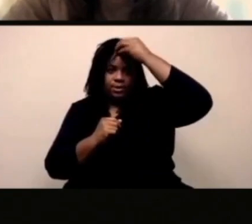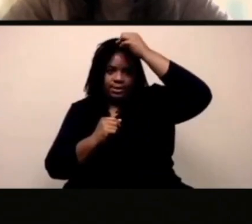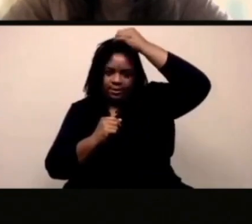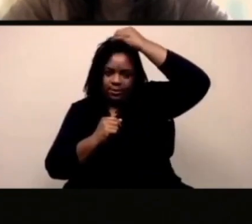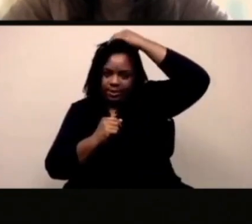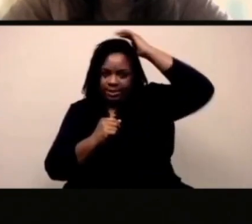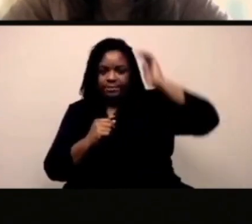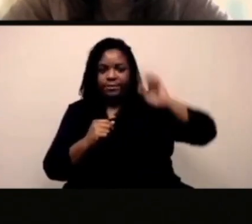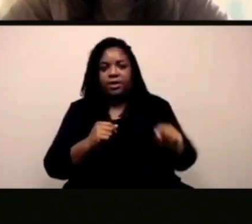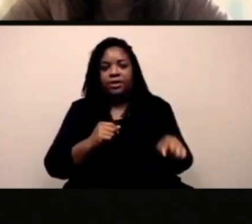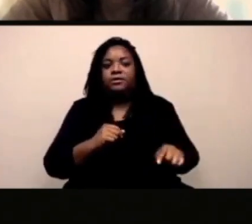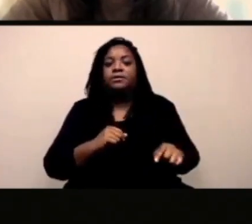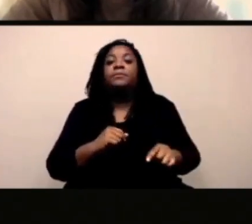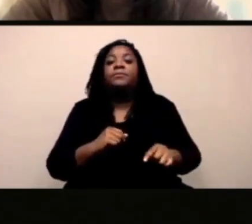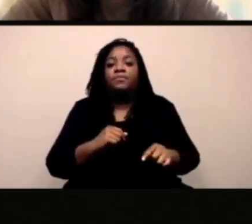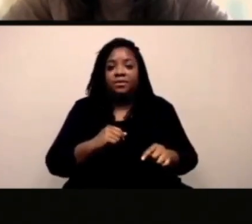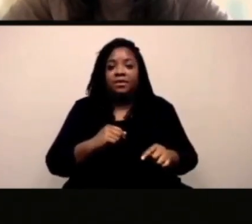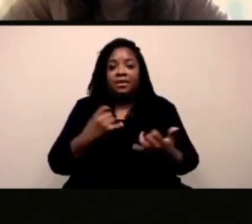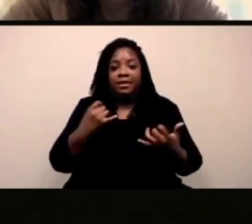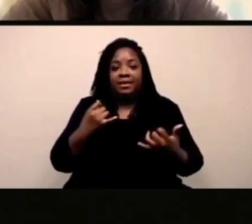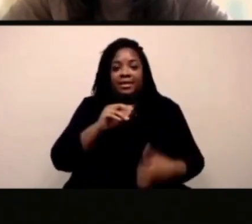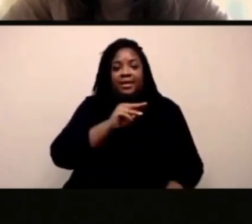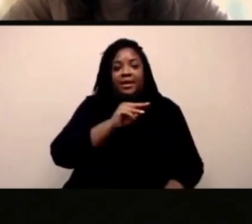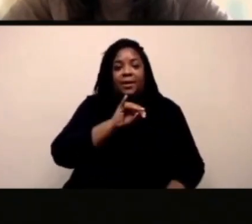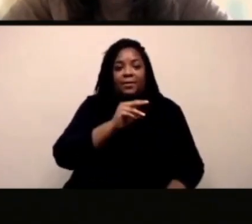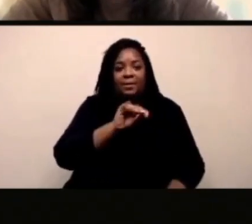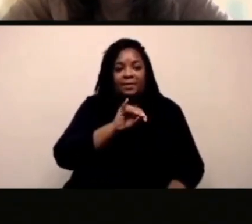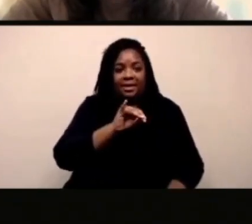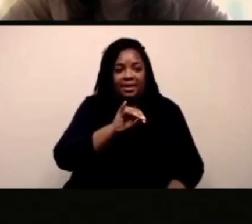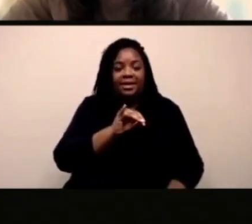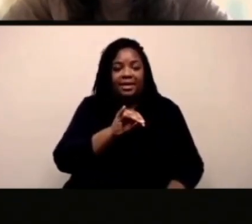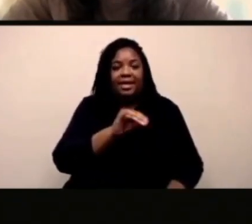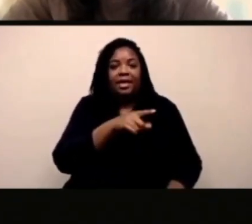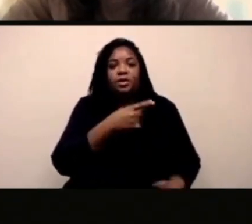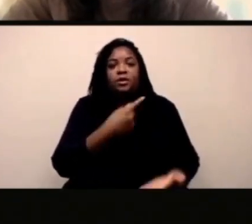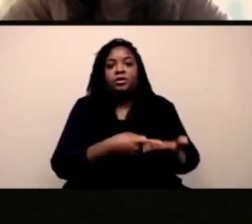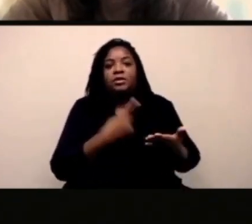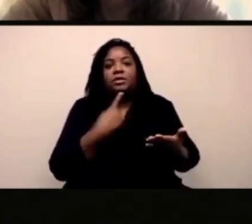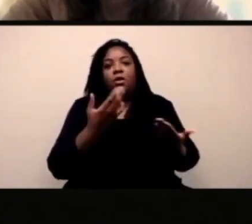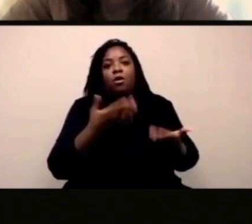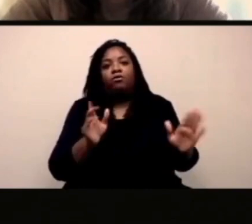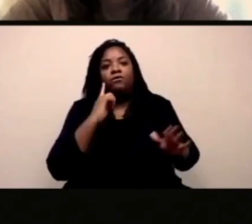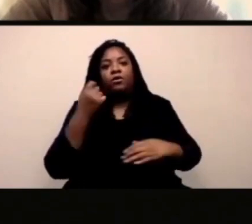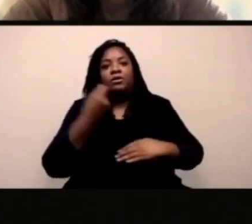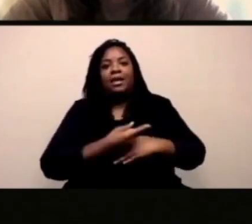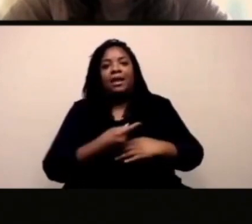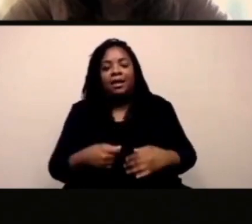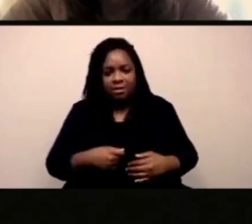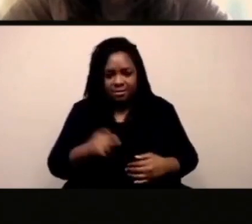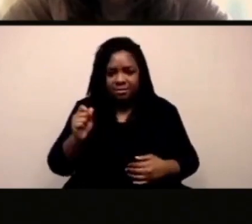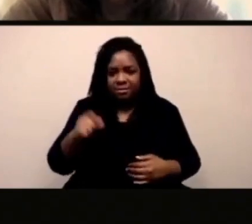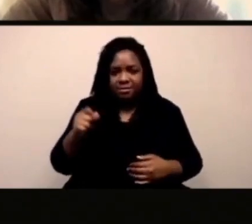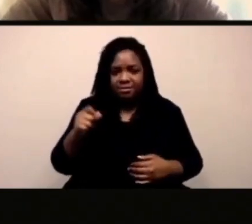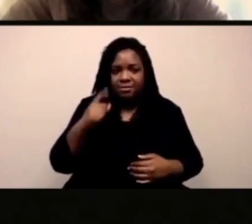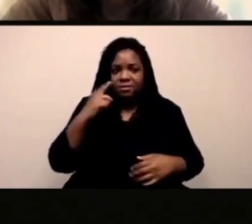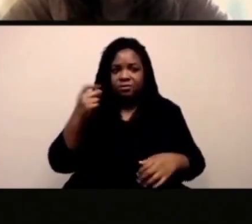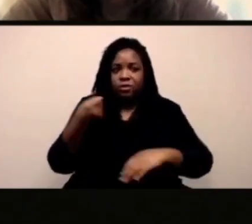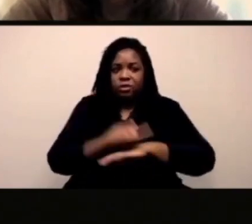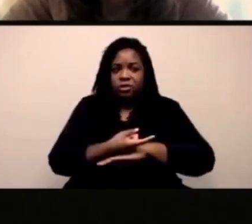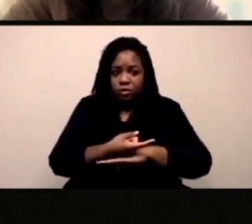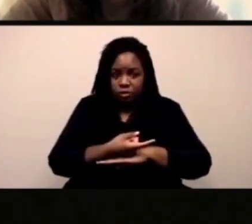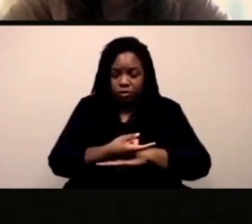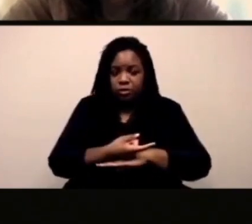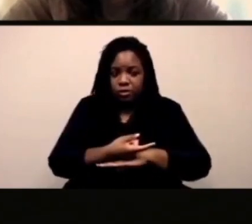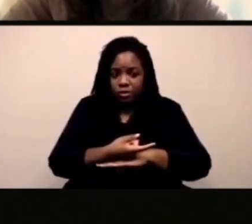あと試験的なものなのであとまだあと皆さんには出しできるような状態のものではなってないものはありますがこちら